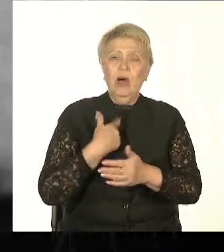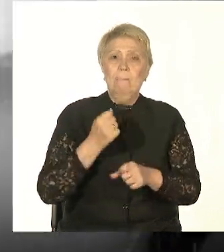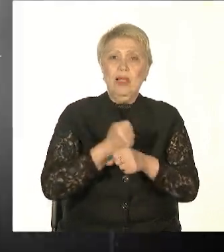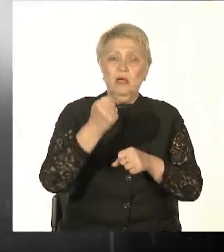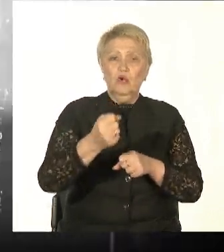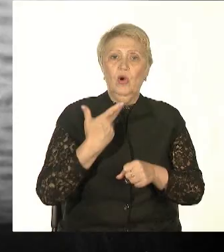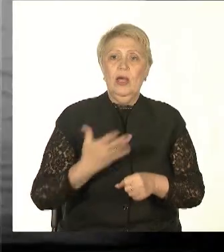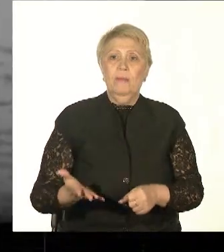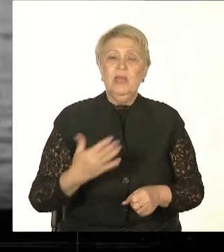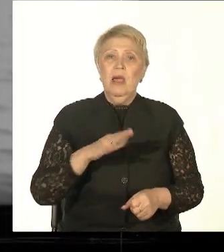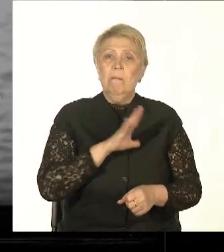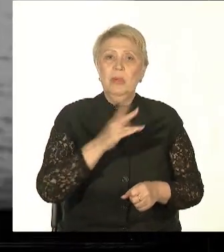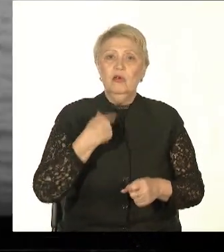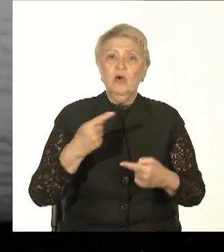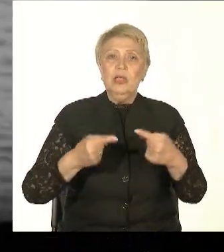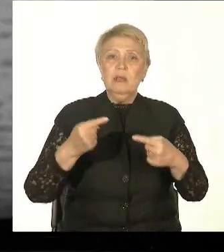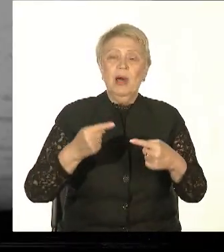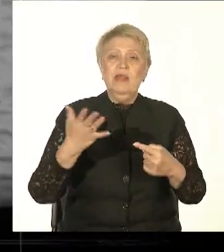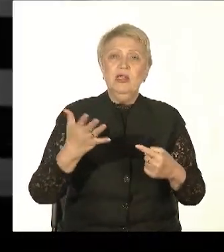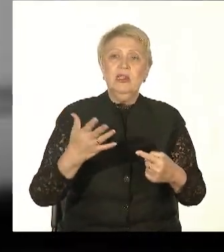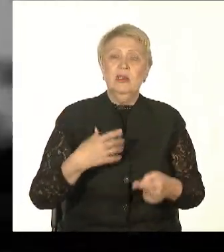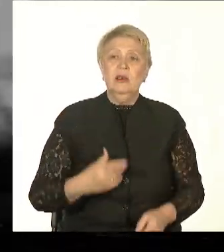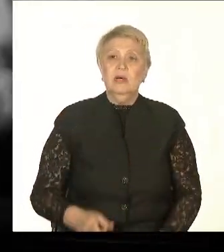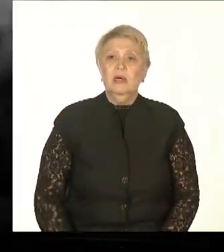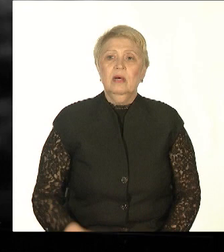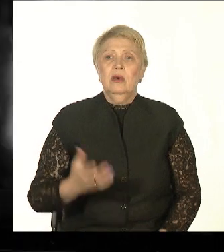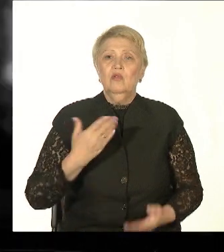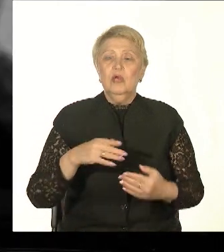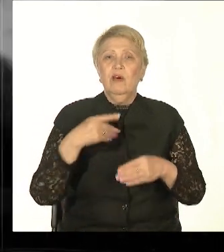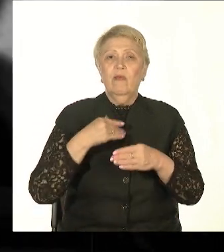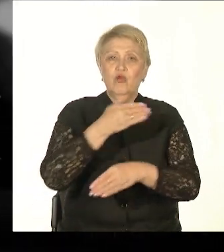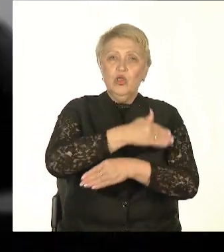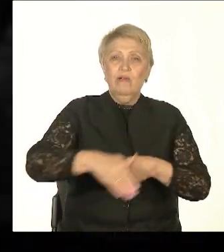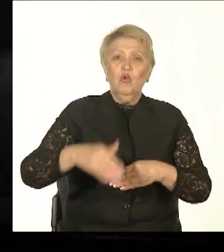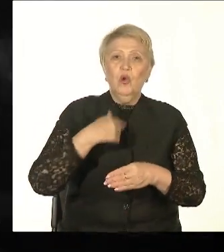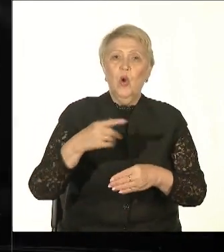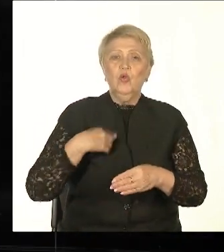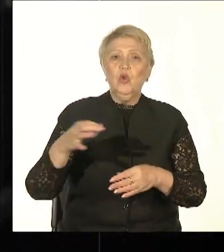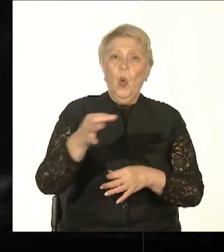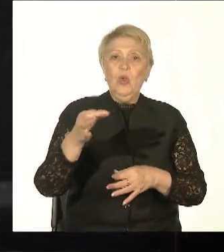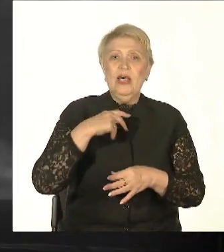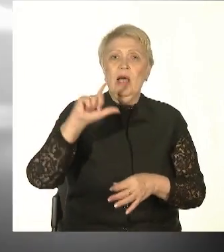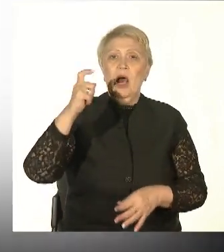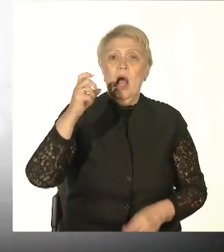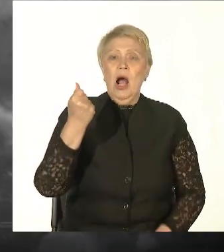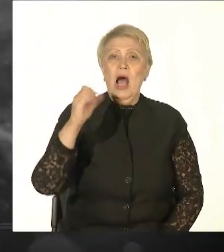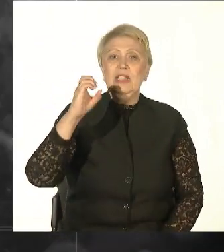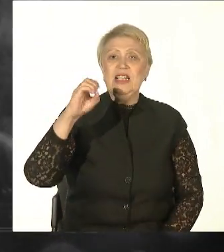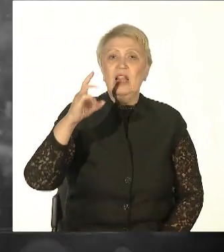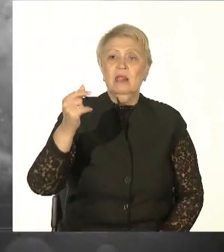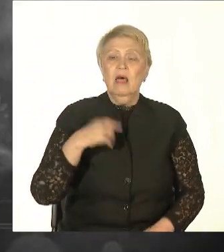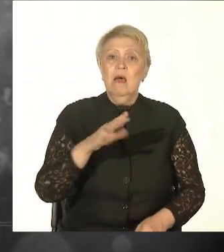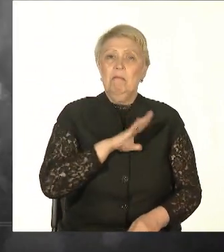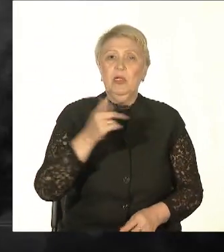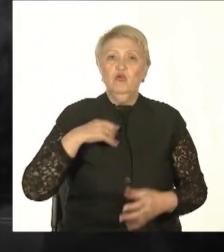Манчжоуго, стали оспаривать принадлежность нашей стране территории у озера Хасан в Приморье. И в 38-м году случился серьезный